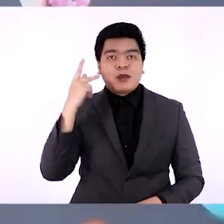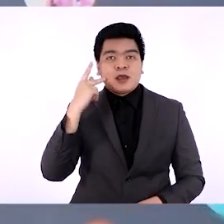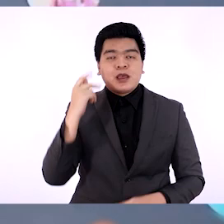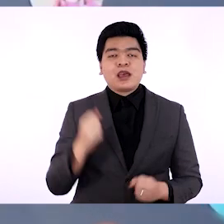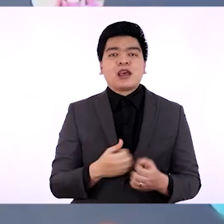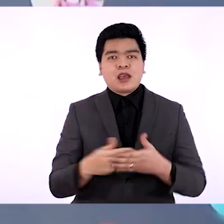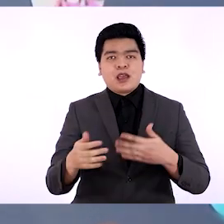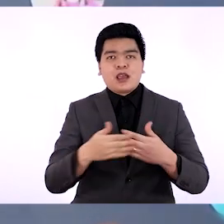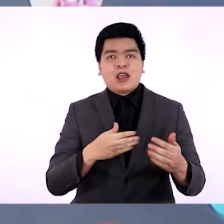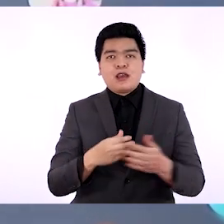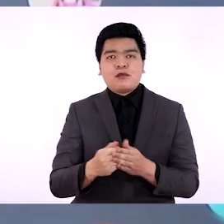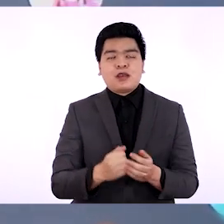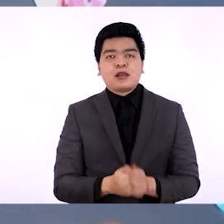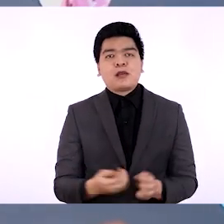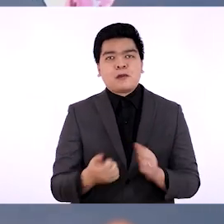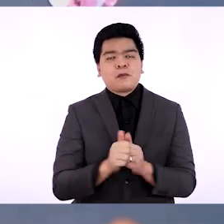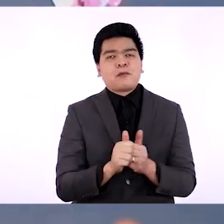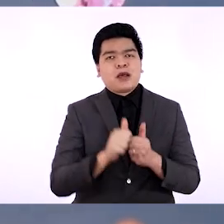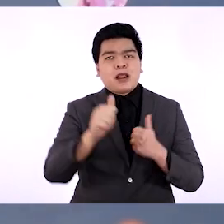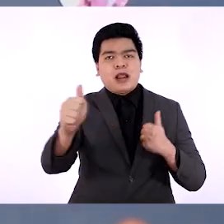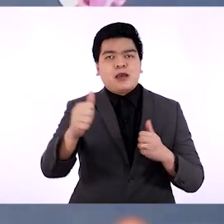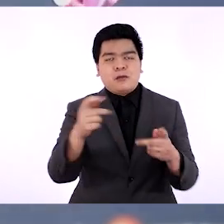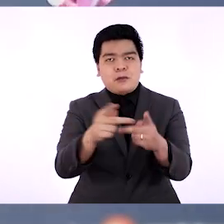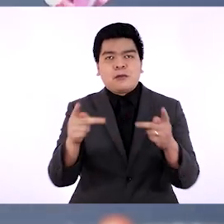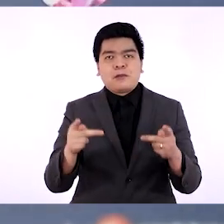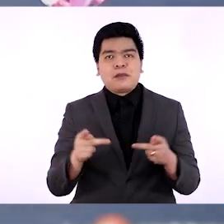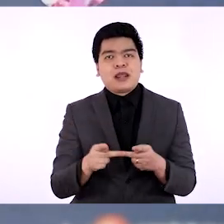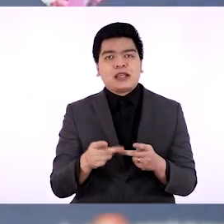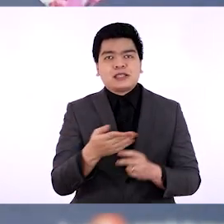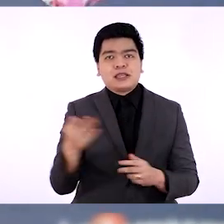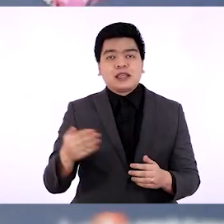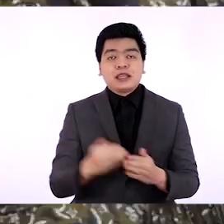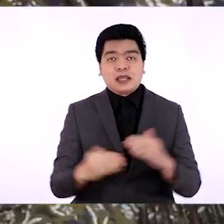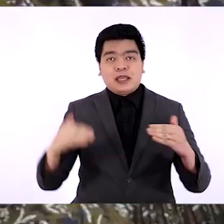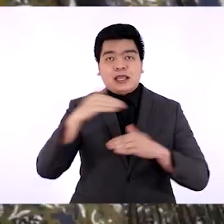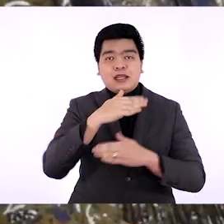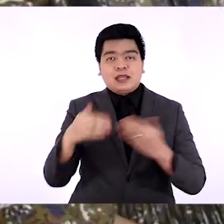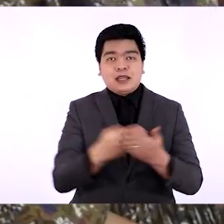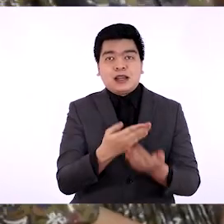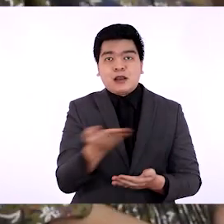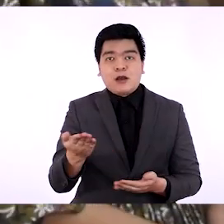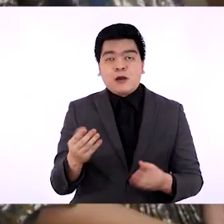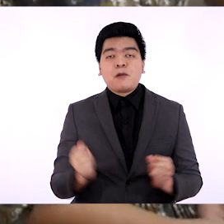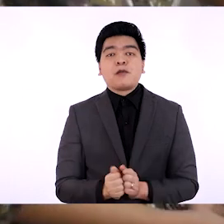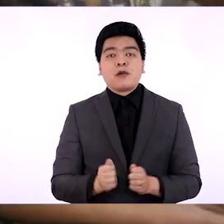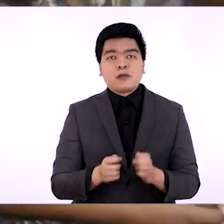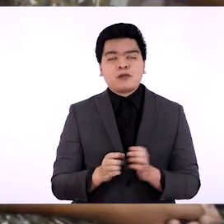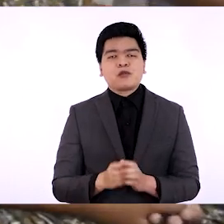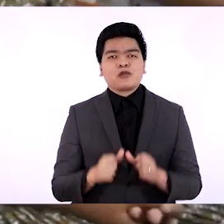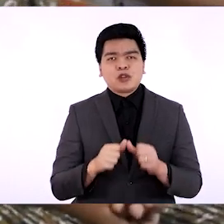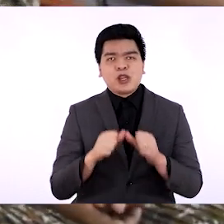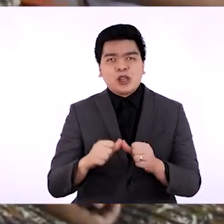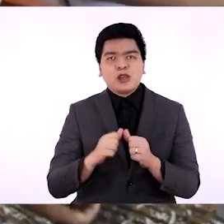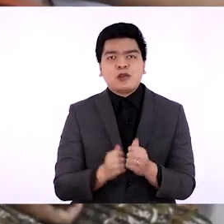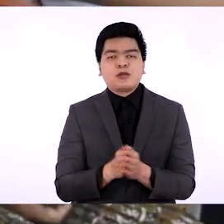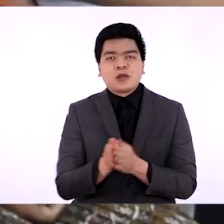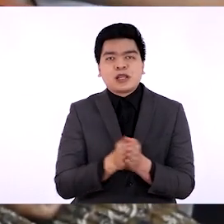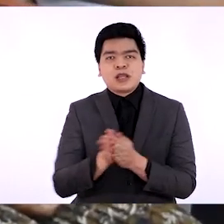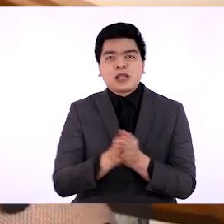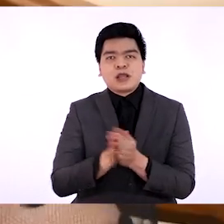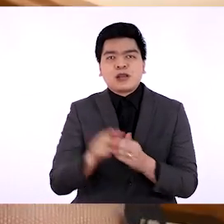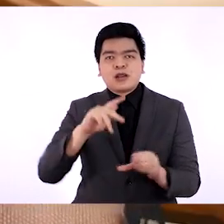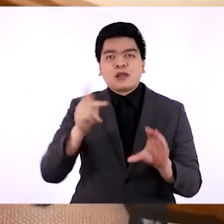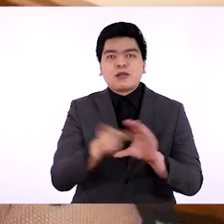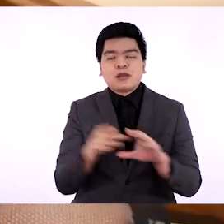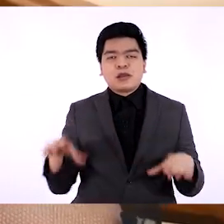kahit magkakalayo man sila ng dako. Higit sa lahat ay mas lalo pa silang sumigla sa paglahok sa mga ganitong